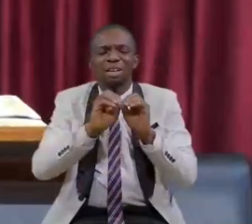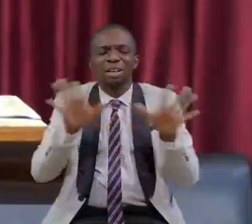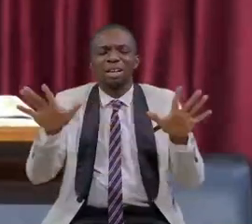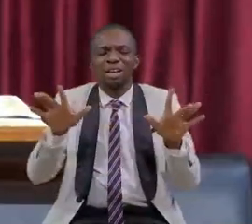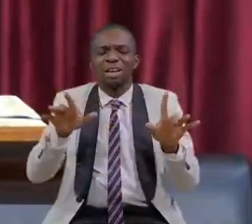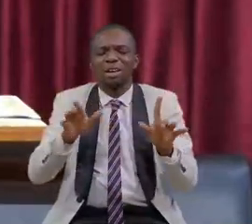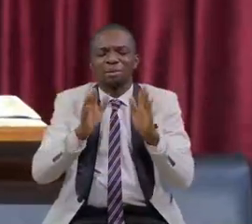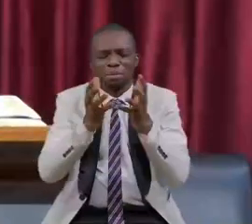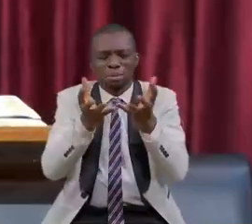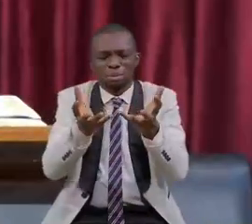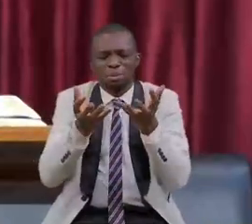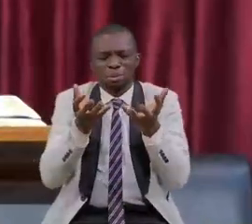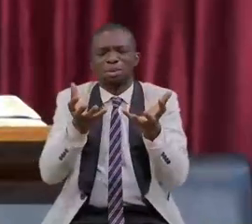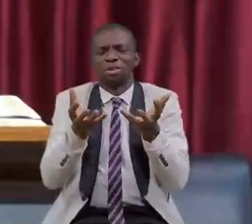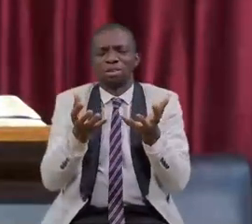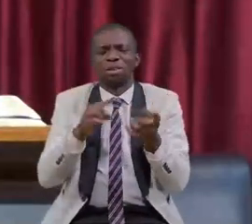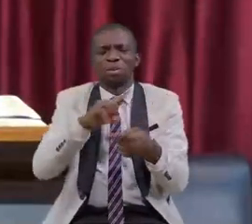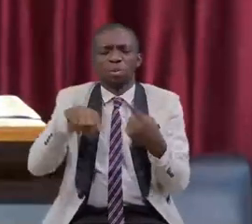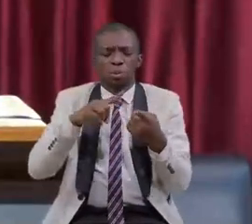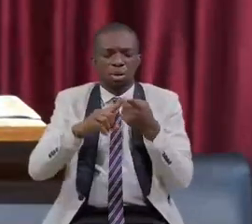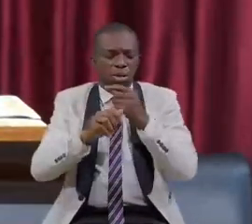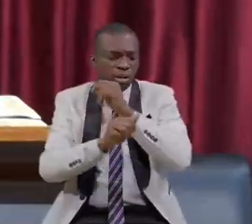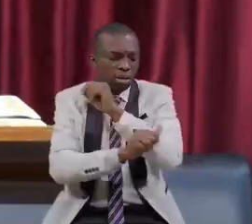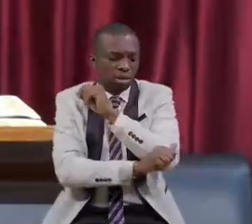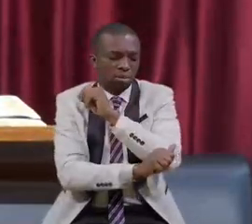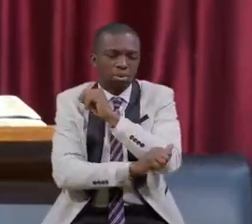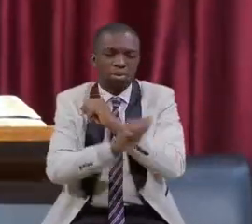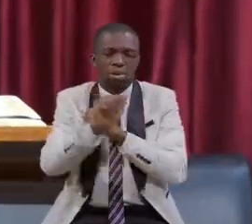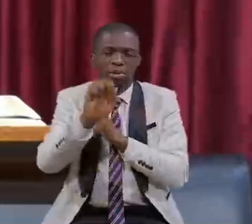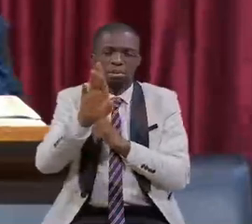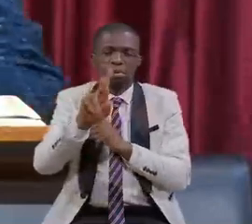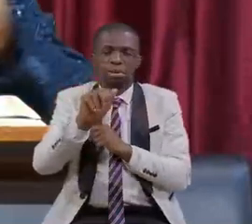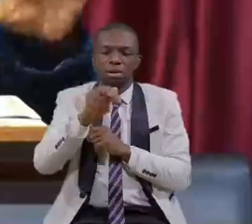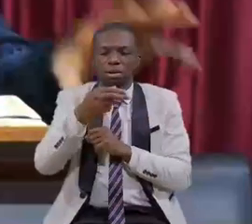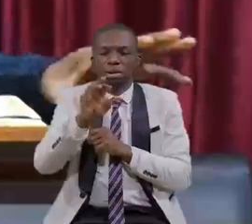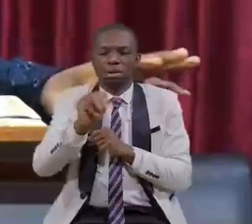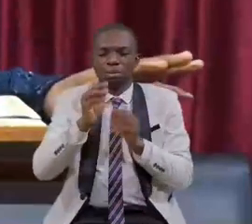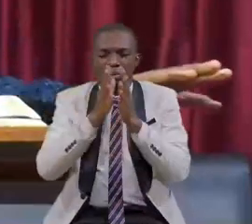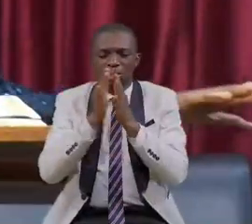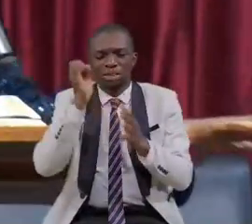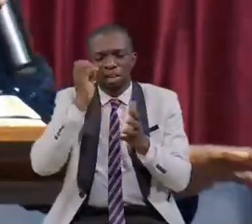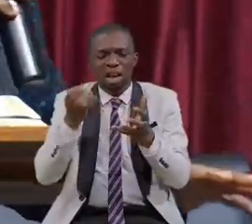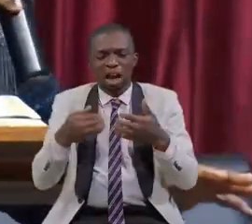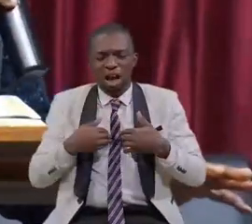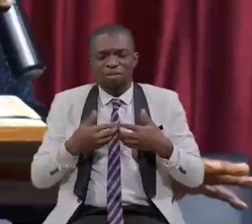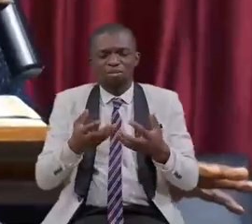Lorsque Abraham a prié, il avait une requête définie. Lorsque Moïse a